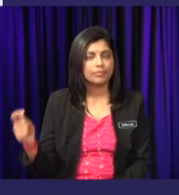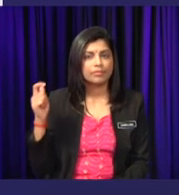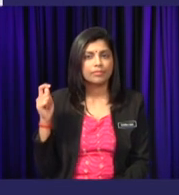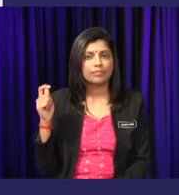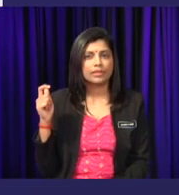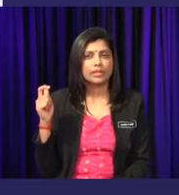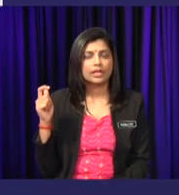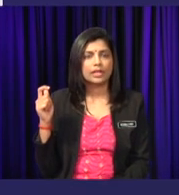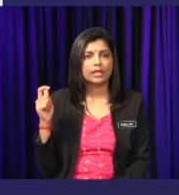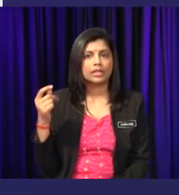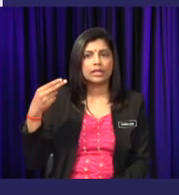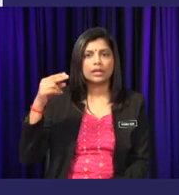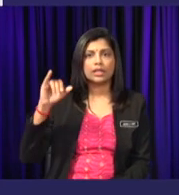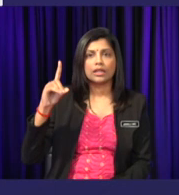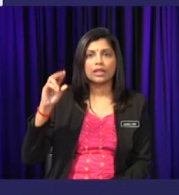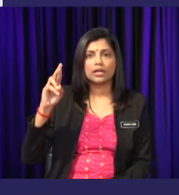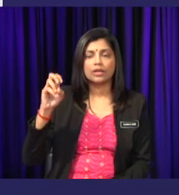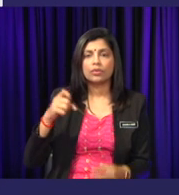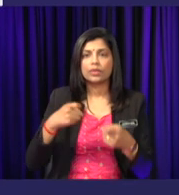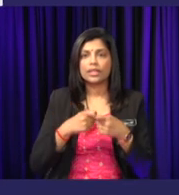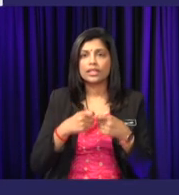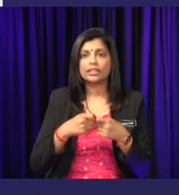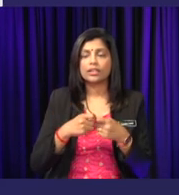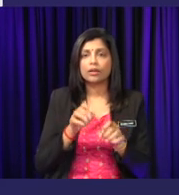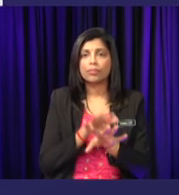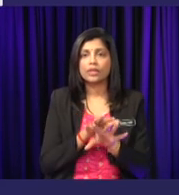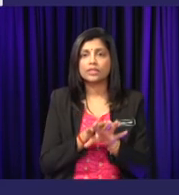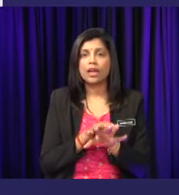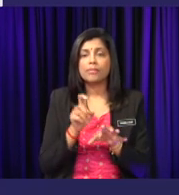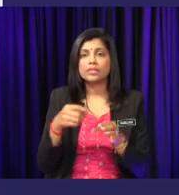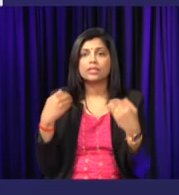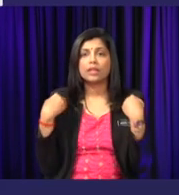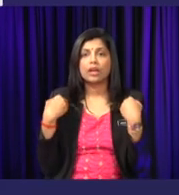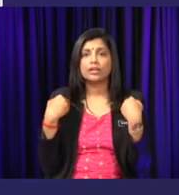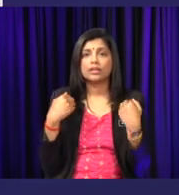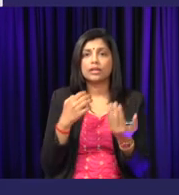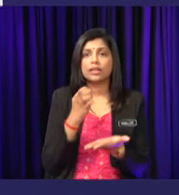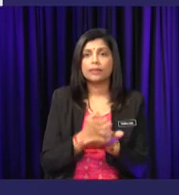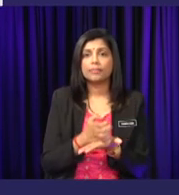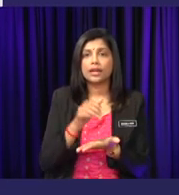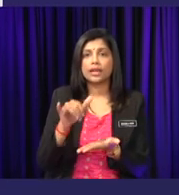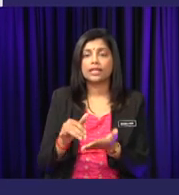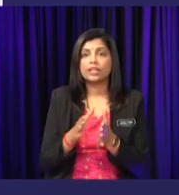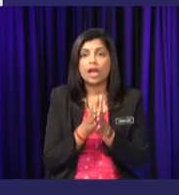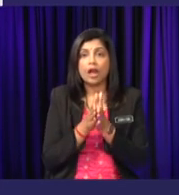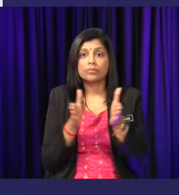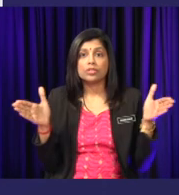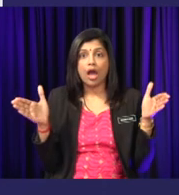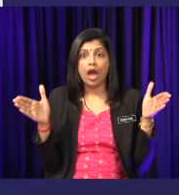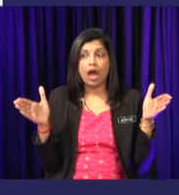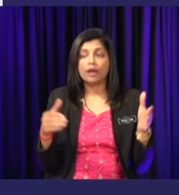yang banyak memerlukan panel yang besar Oh Nabila ambil dekat sini